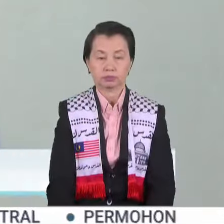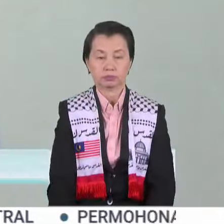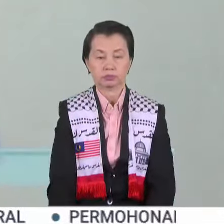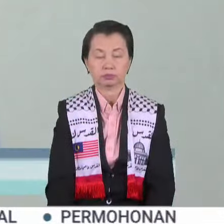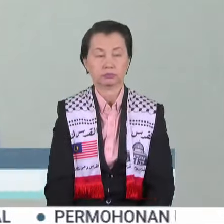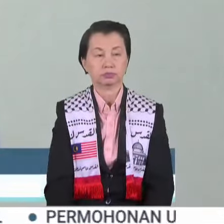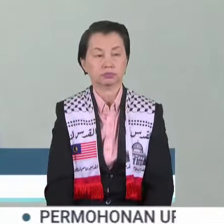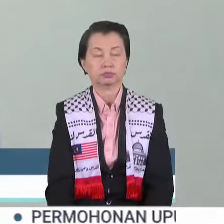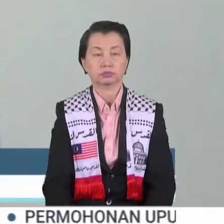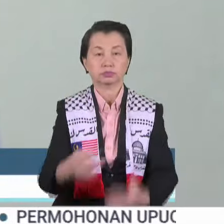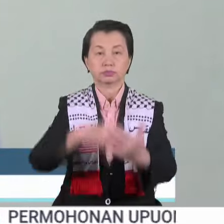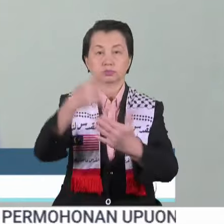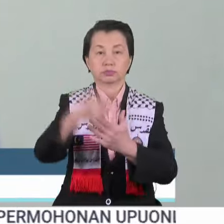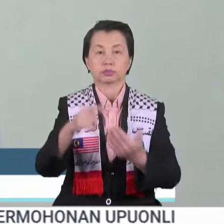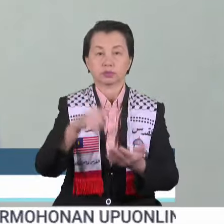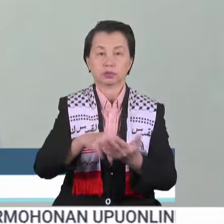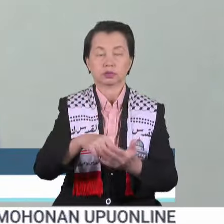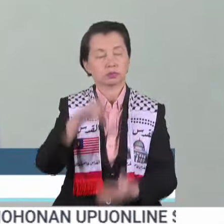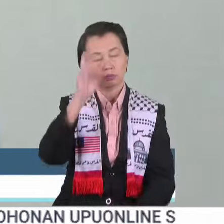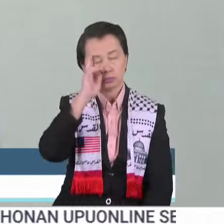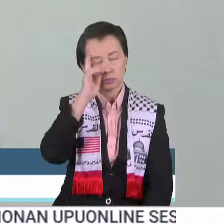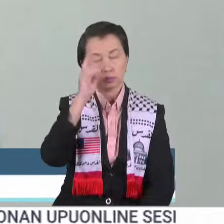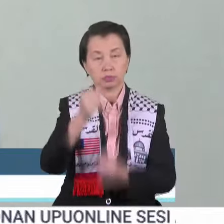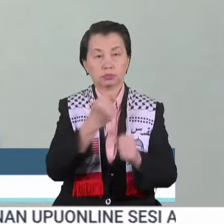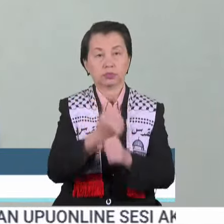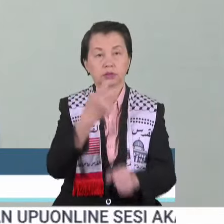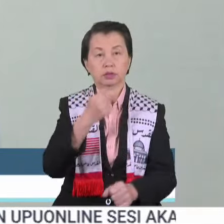Acara ini merupakan program tahunan yang dibuat